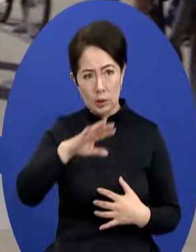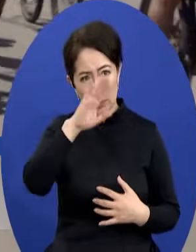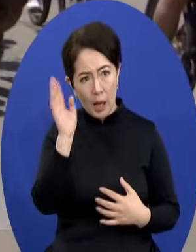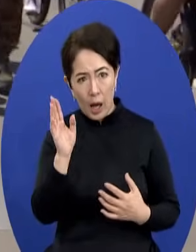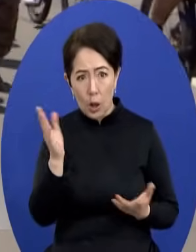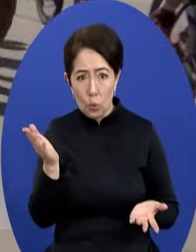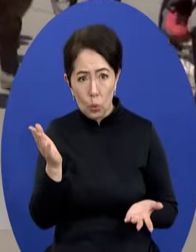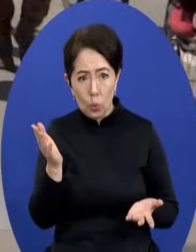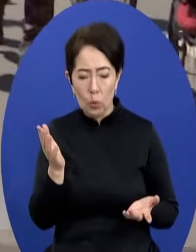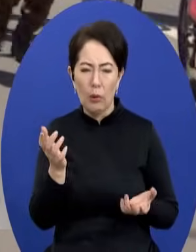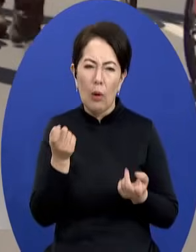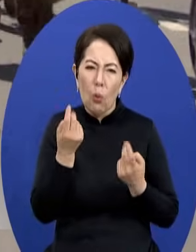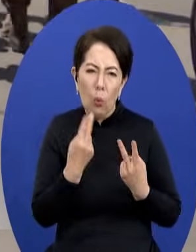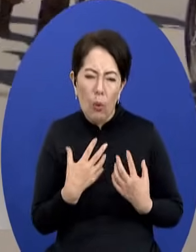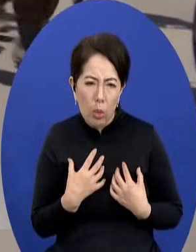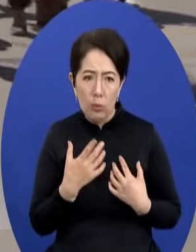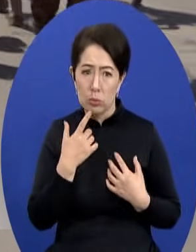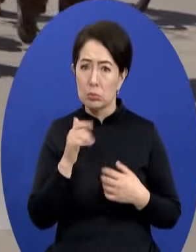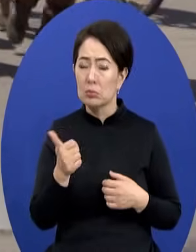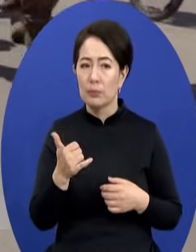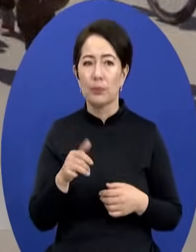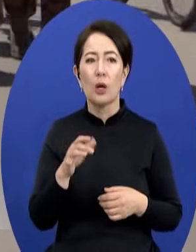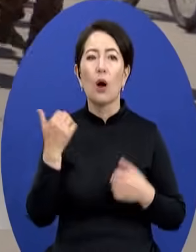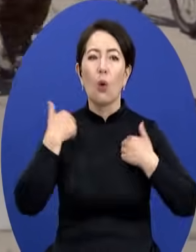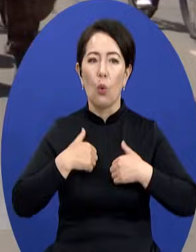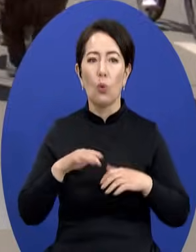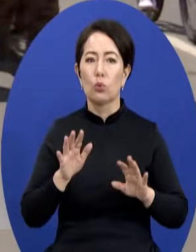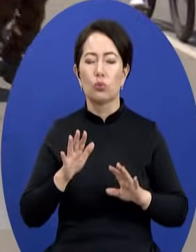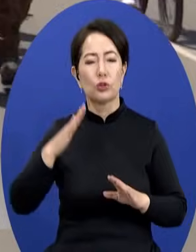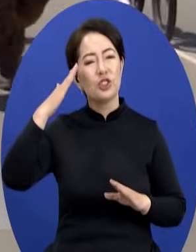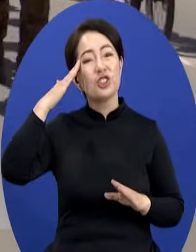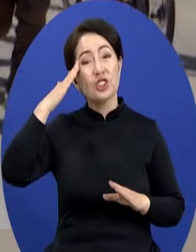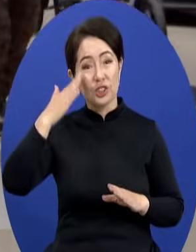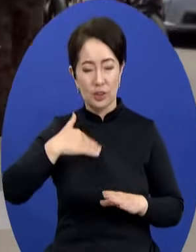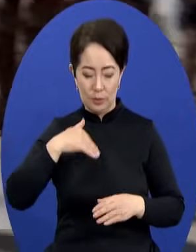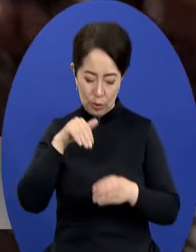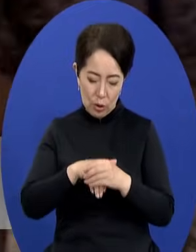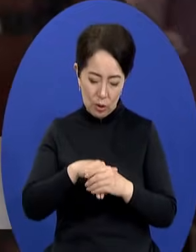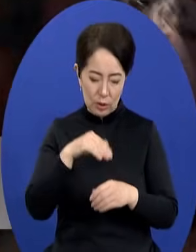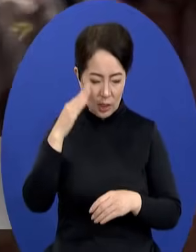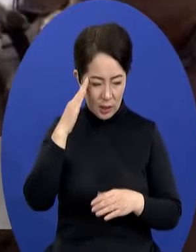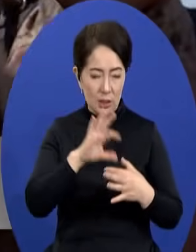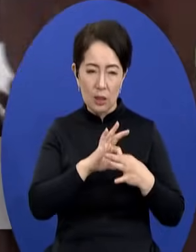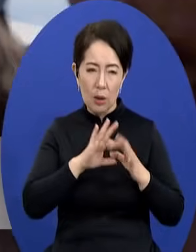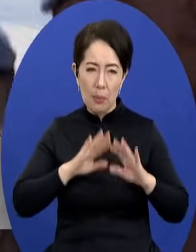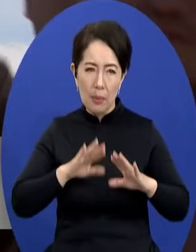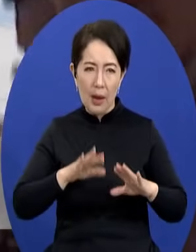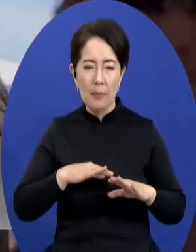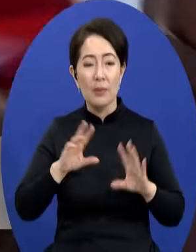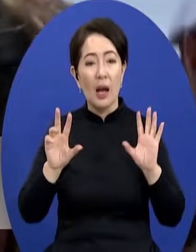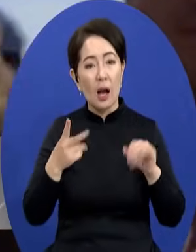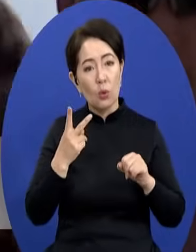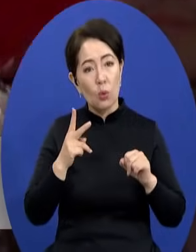халууцахгүй тэрдэхгүй байна уу? Аа, яг энэ би одоо өөрөө цэргийн албанд одоо орж одоо цэрэгтэй амьдралаа олбоод 13 4 жил болж